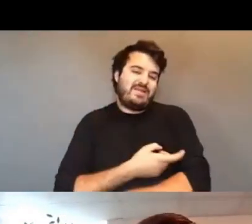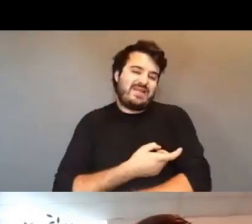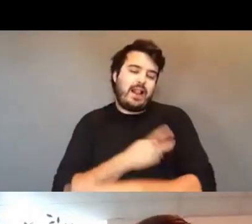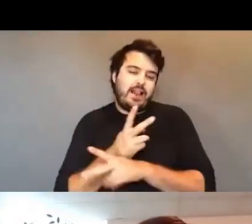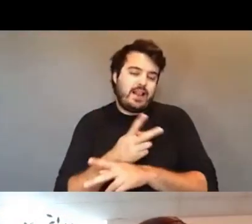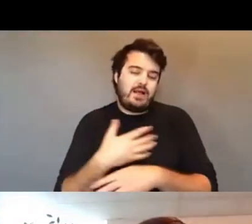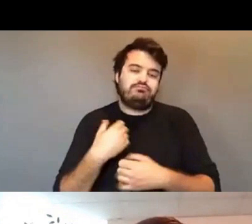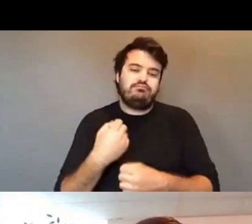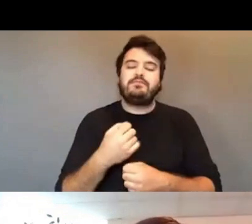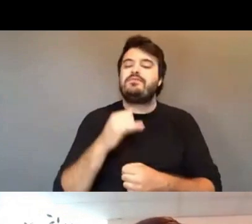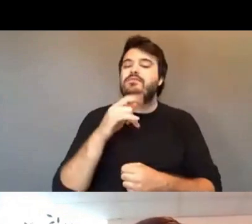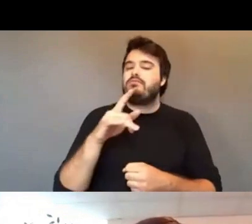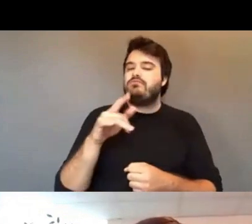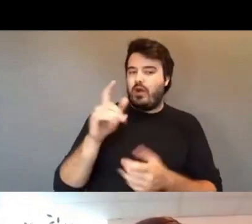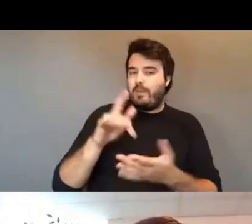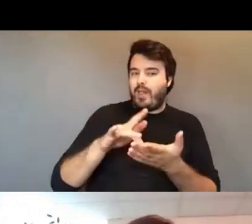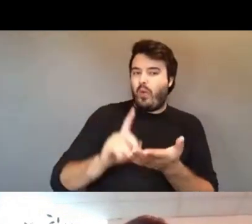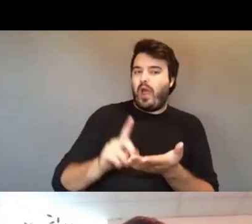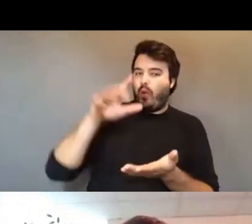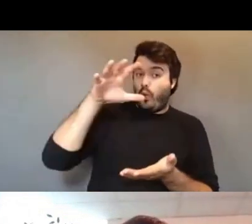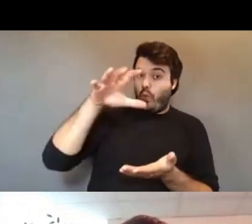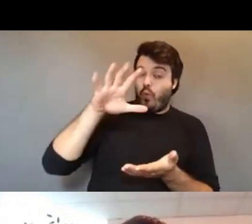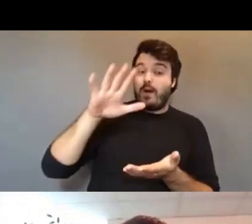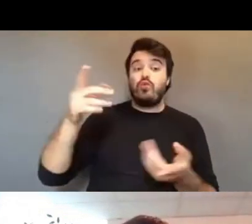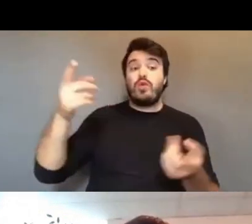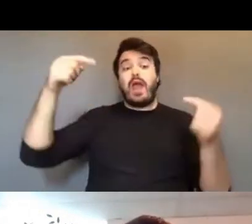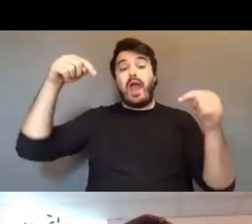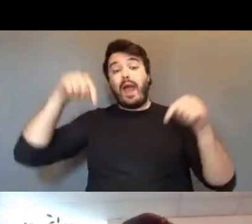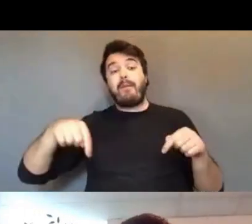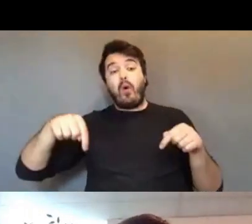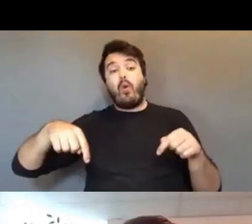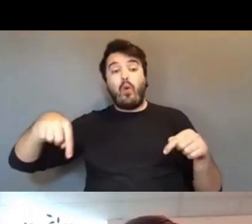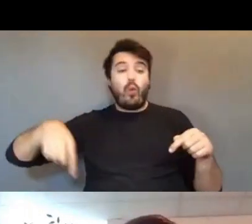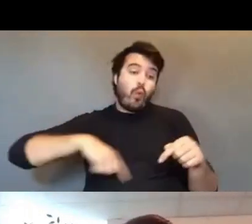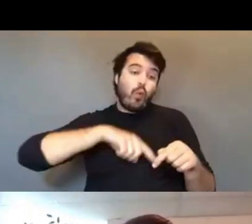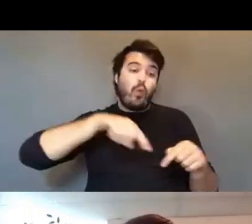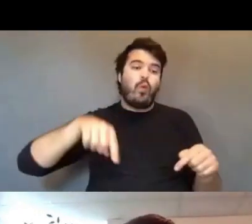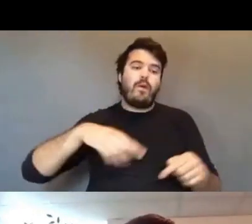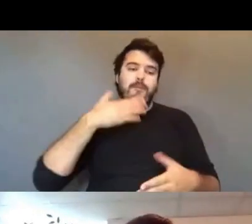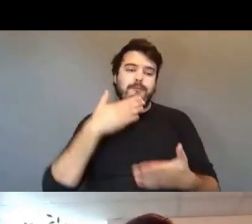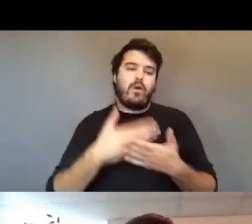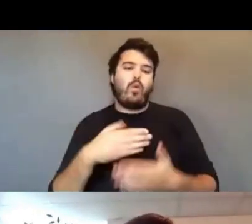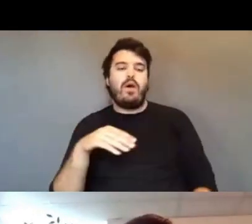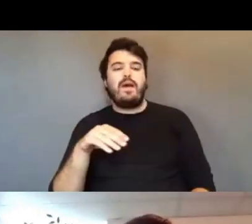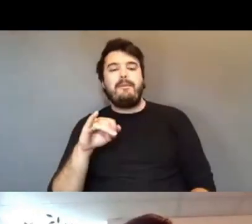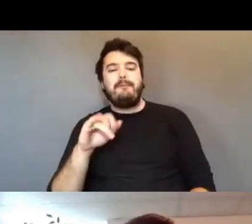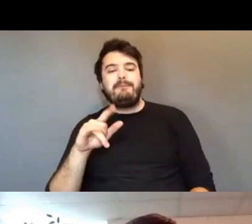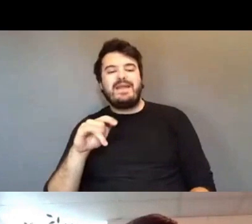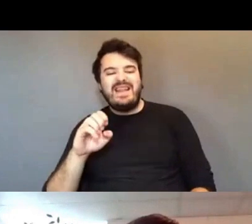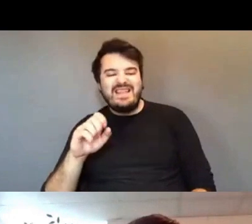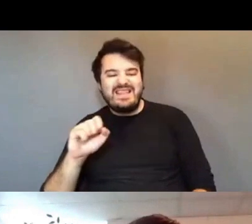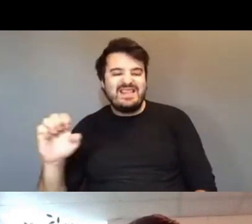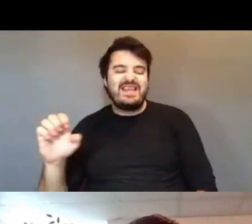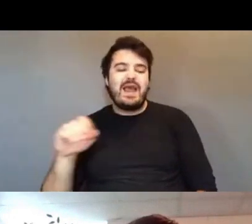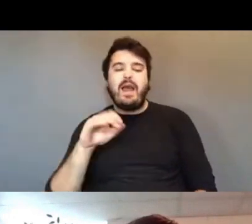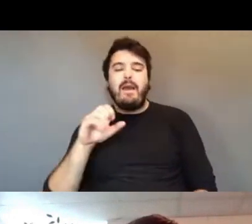bas, on va en profiter pour la mélisse, la menthe, le persil,